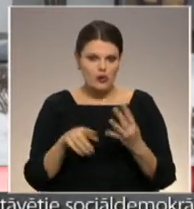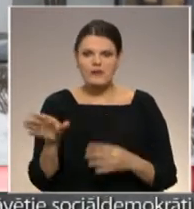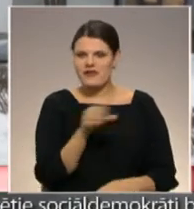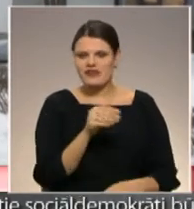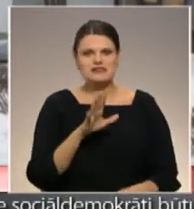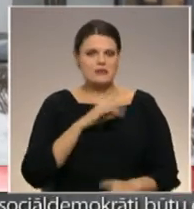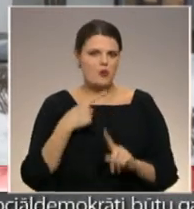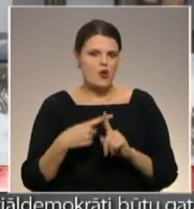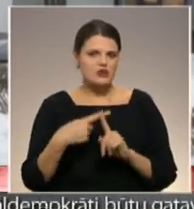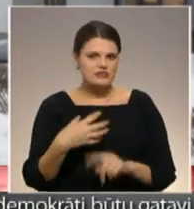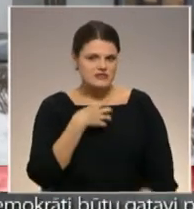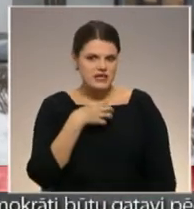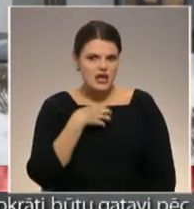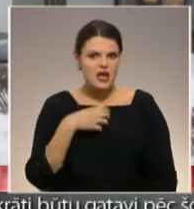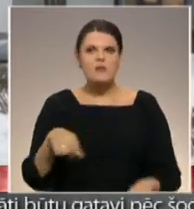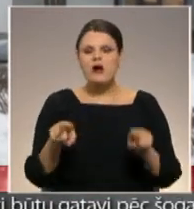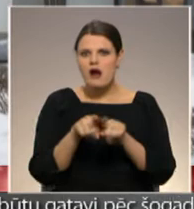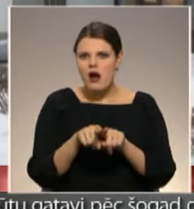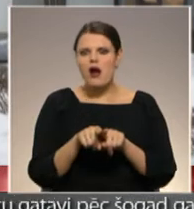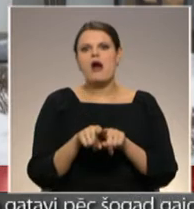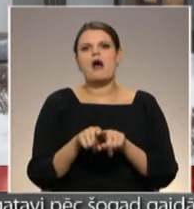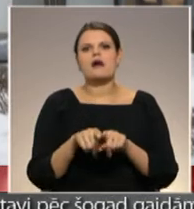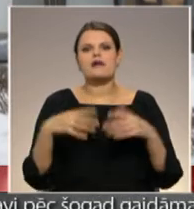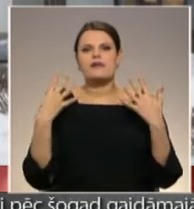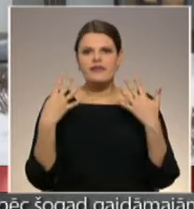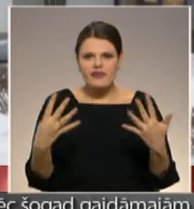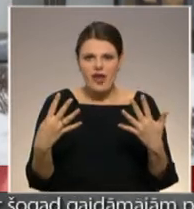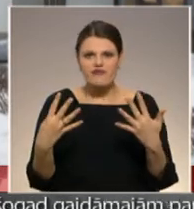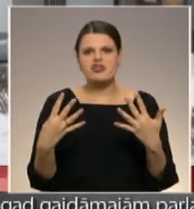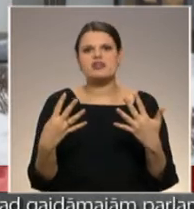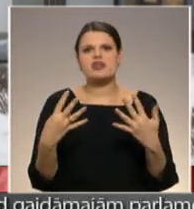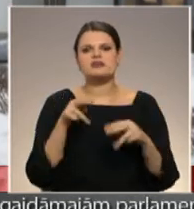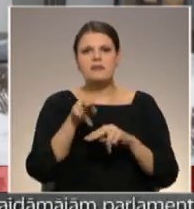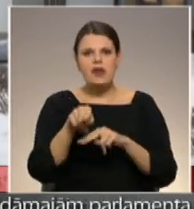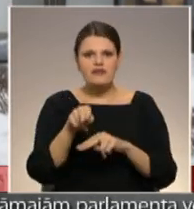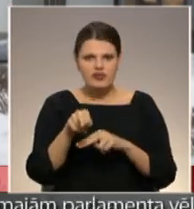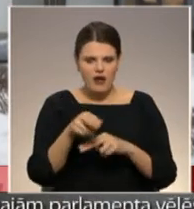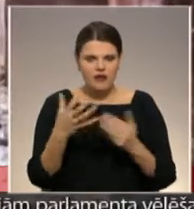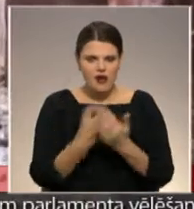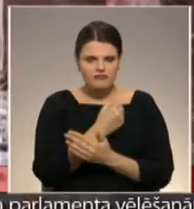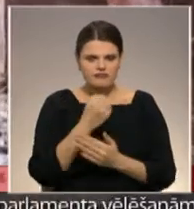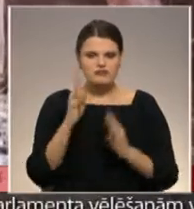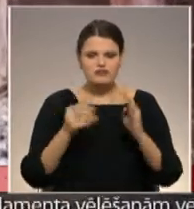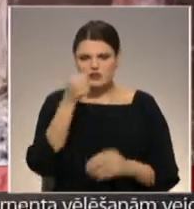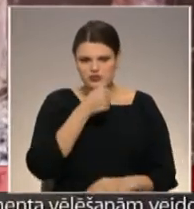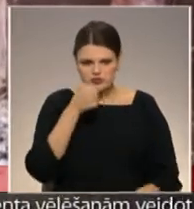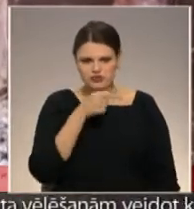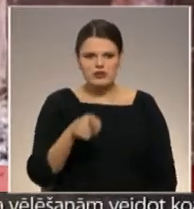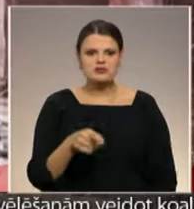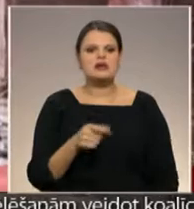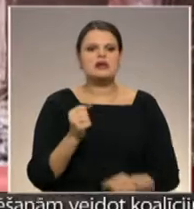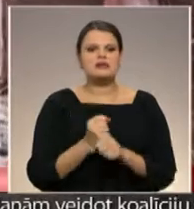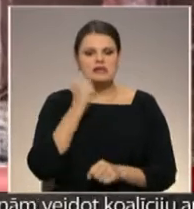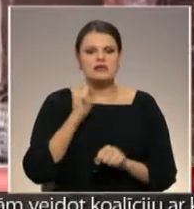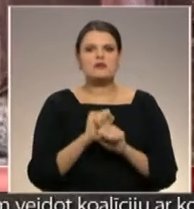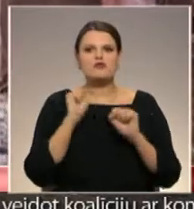izrādījies pozitīvas. Un arī izņemtas ir 9 mednieku nomedītās meža cūkas. Strikta biodrošības